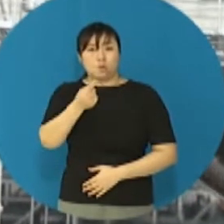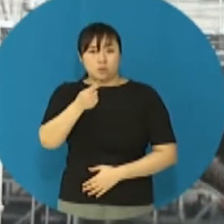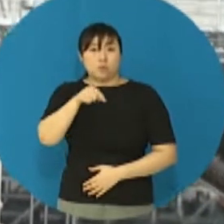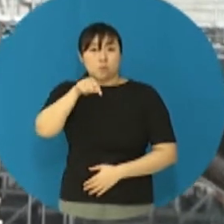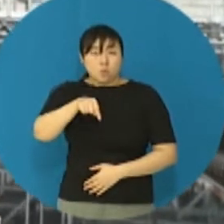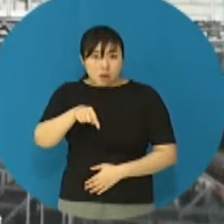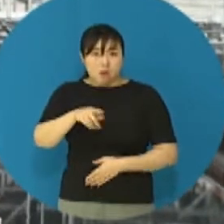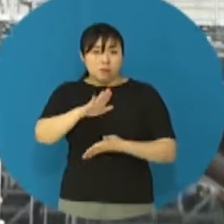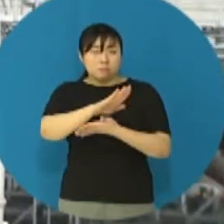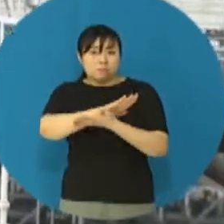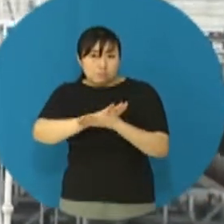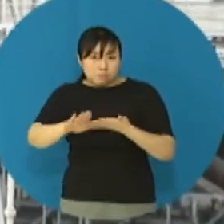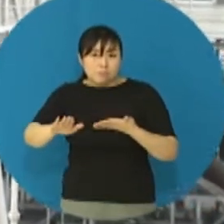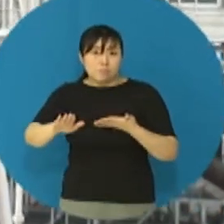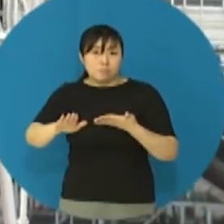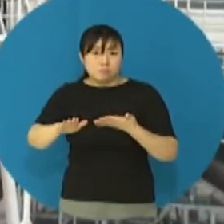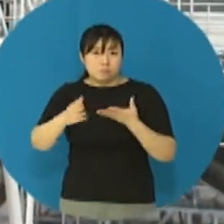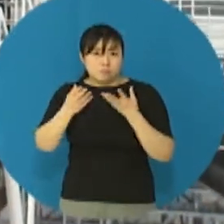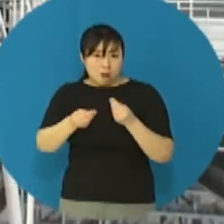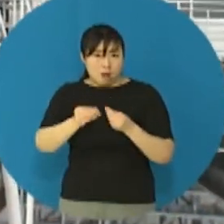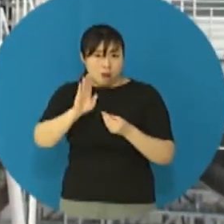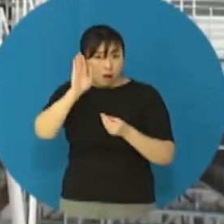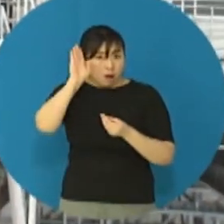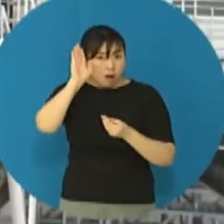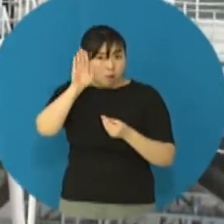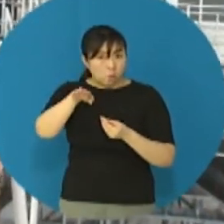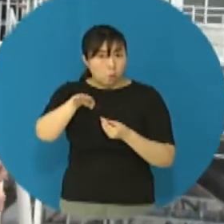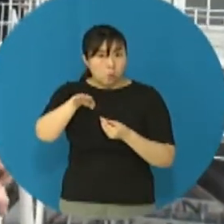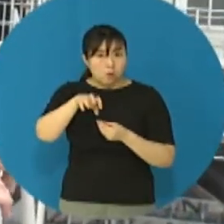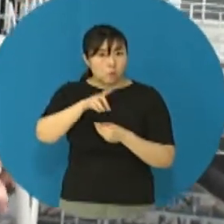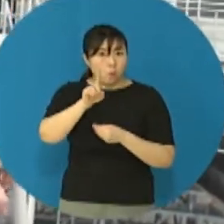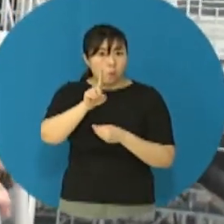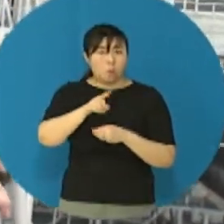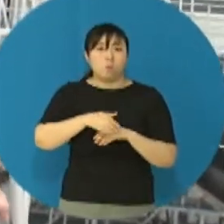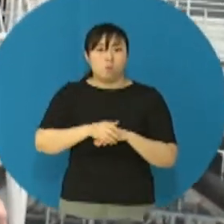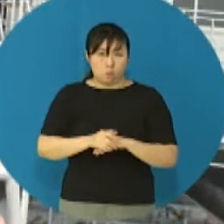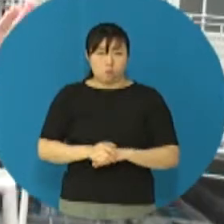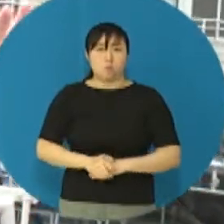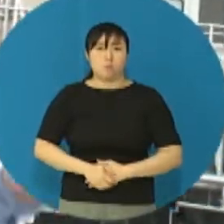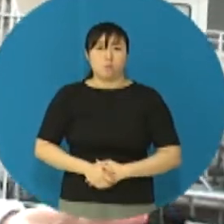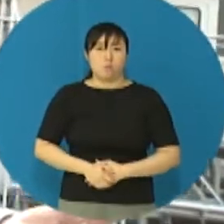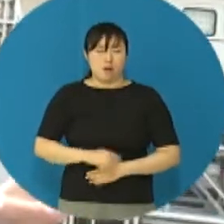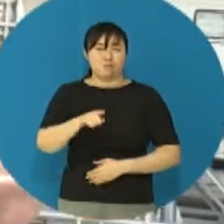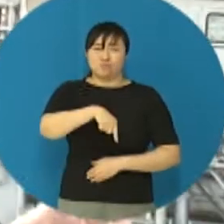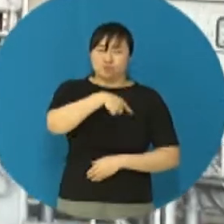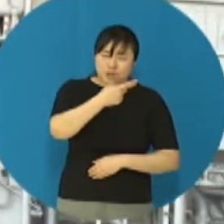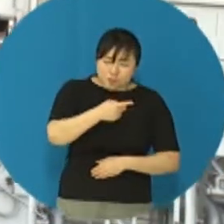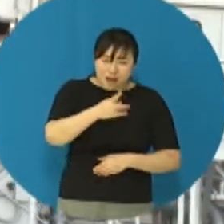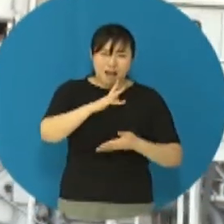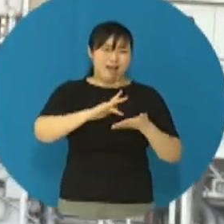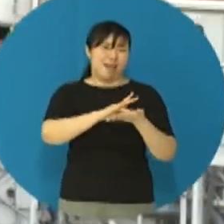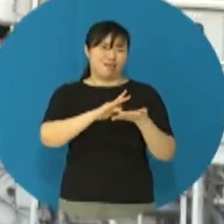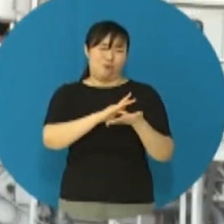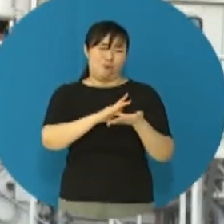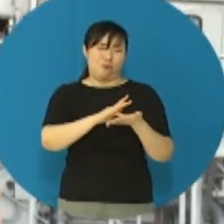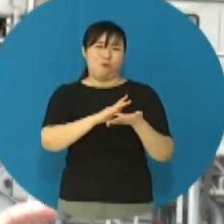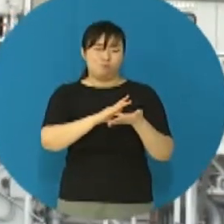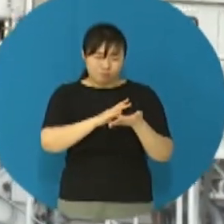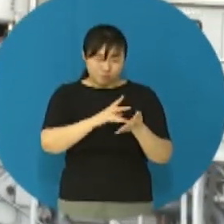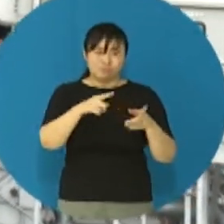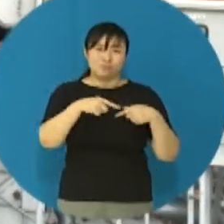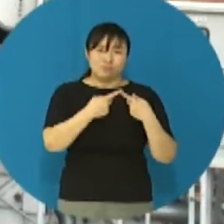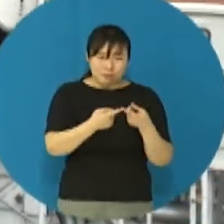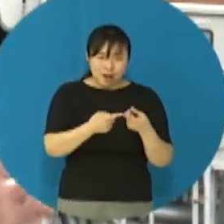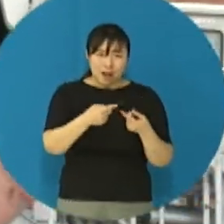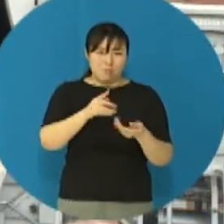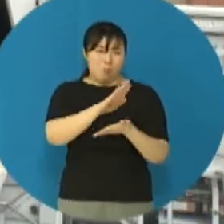度綺麗になった水は、はい、さらにどこに行 くのか。この後ですね、塩素を入れて消毒して、うん、衛生学的な